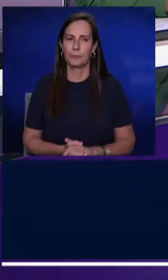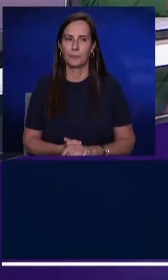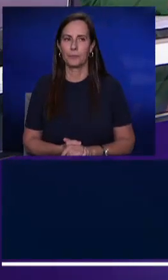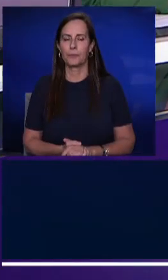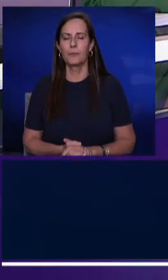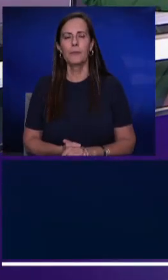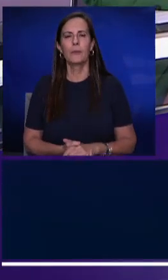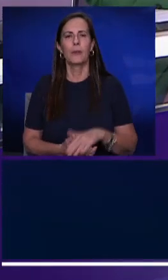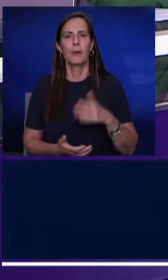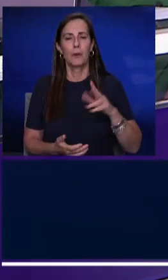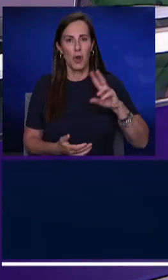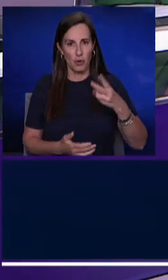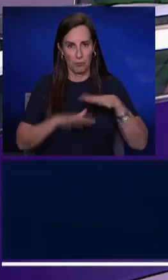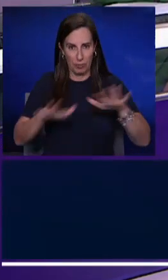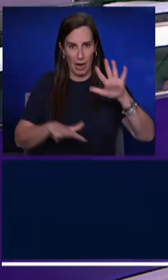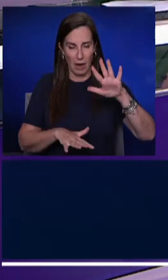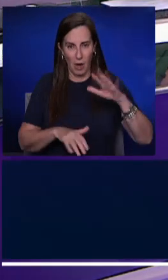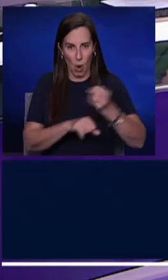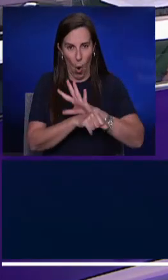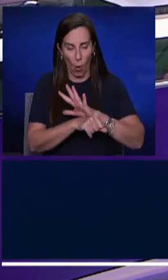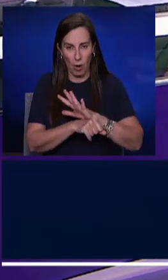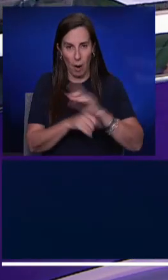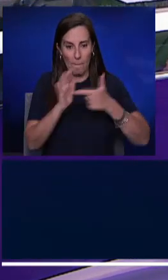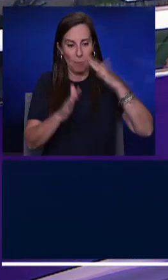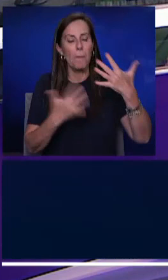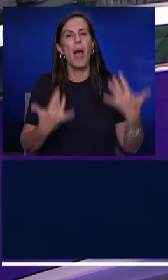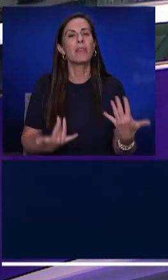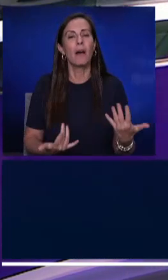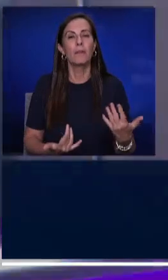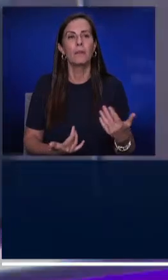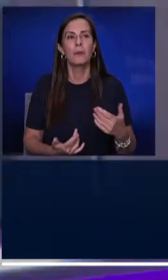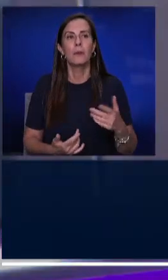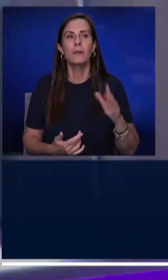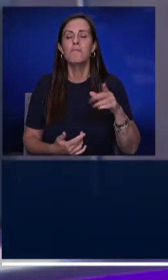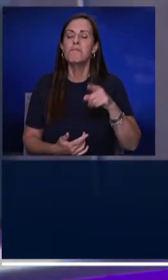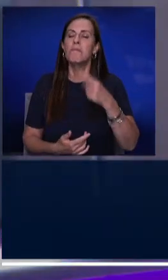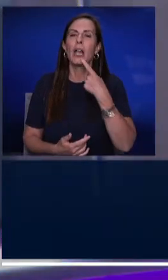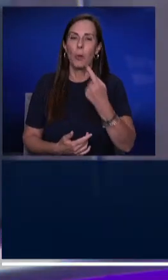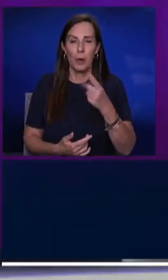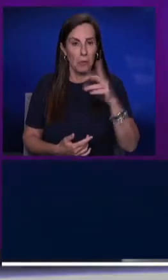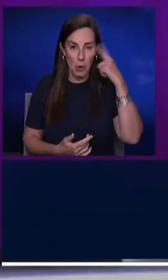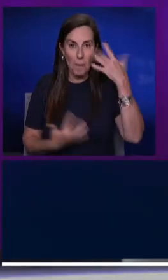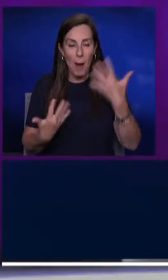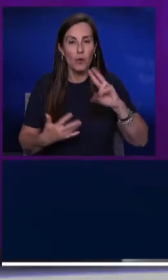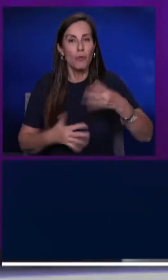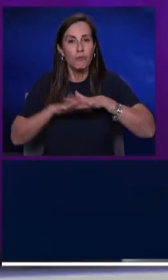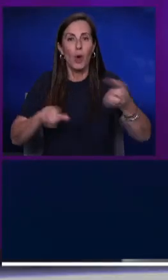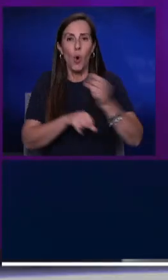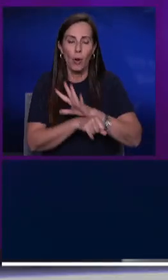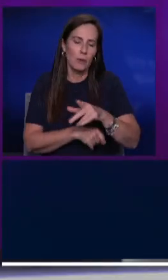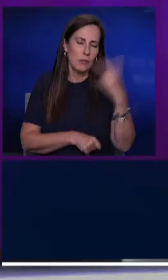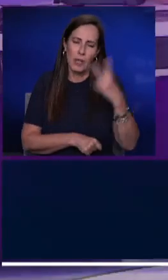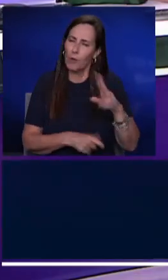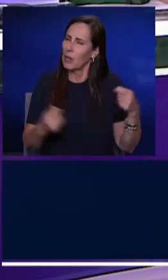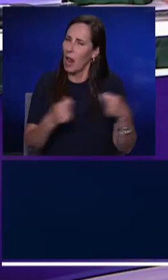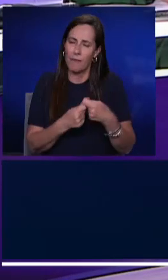יגיע. אולי השאלה היא מתי? לפי אינדיקטורים שלכם במשרד, יש הערכה למתי זה יקרה, וזה גם כמובן רלוונטי בהקשר של